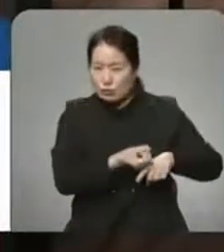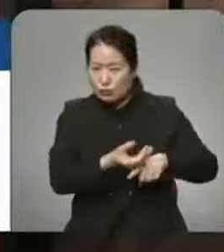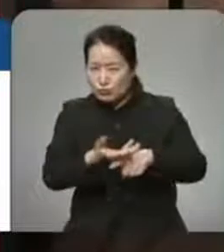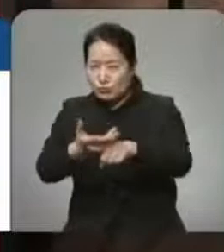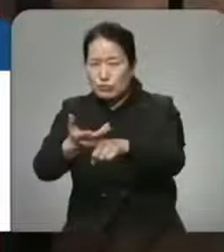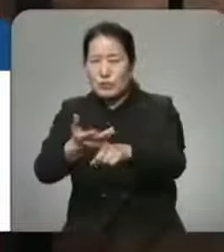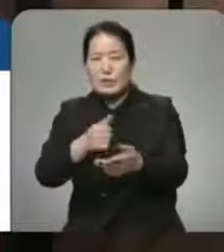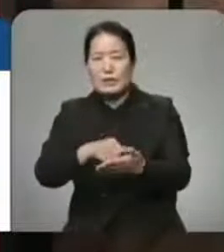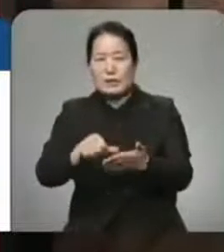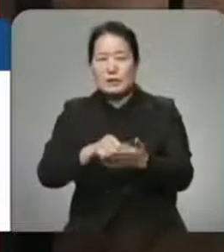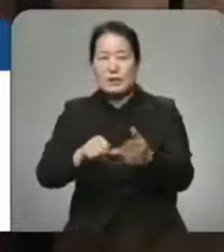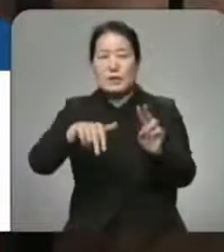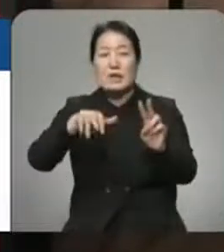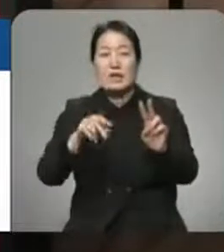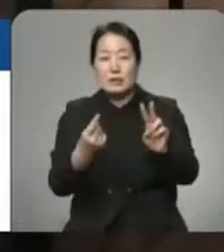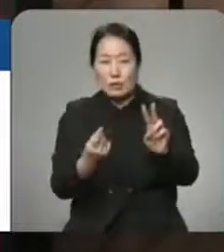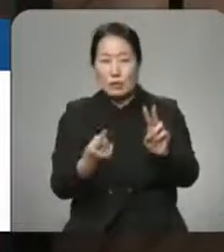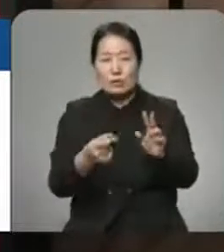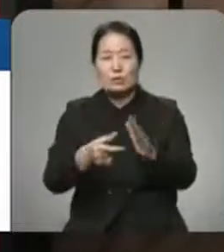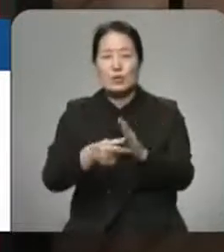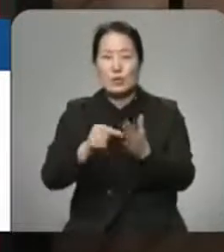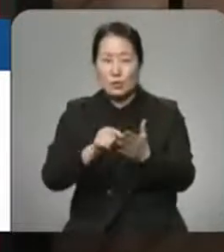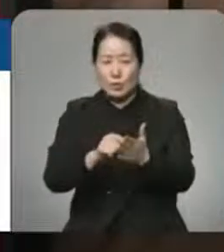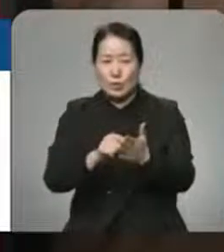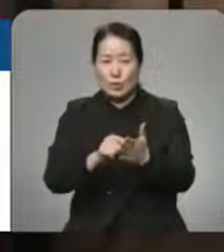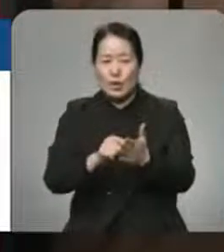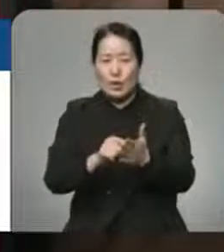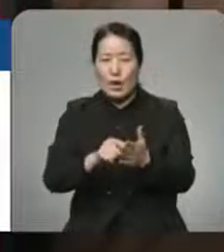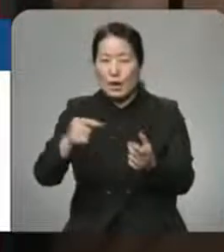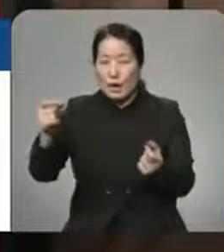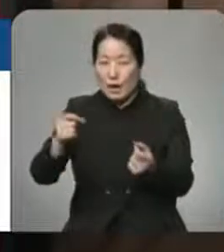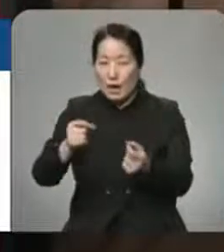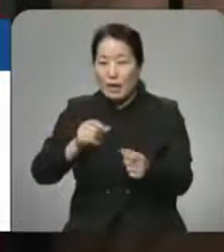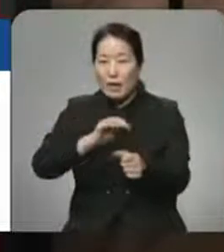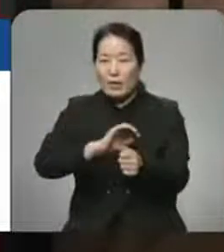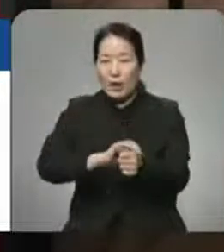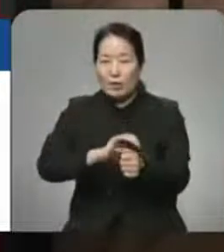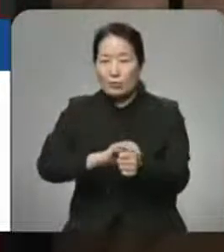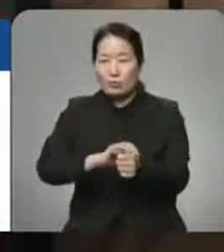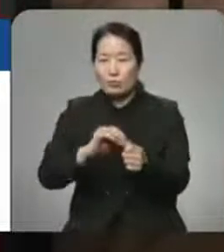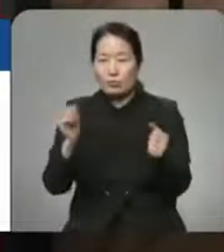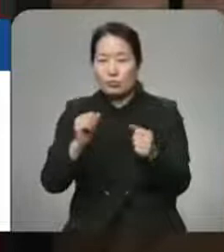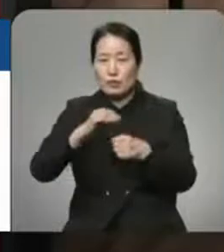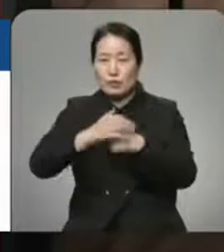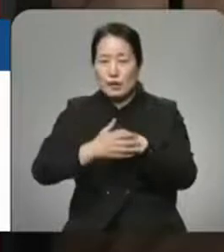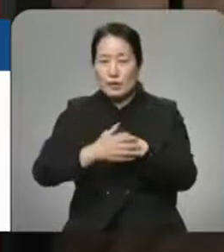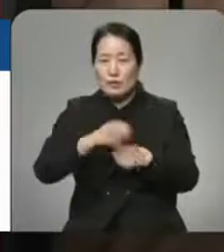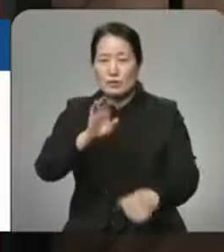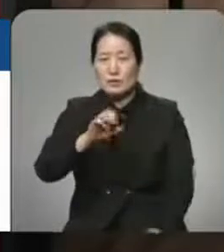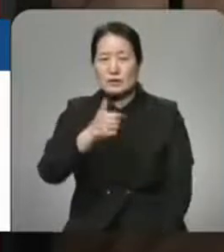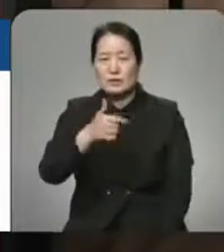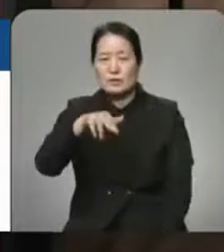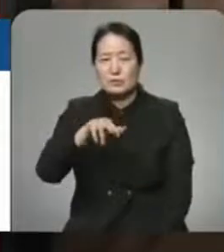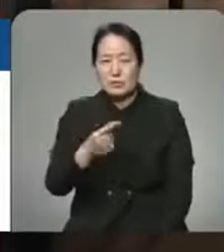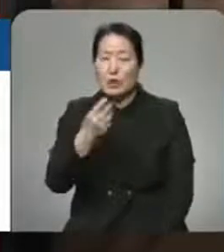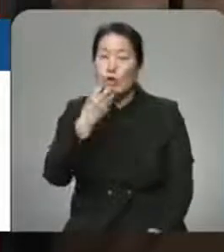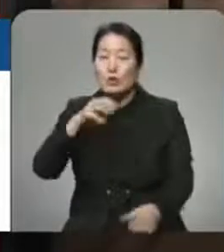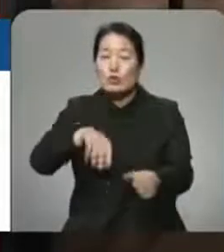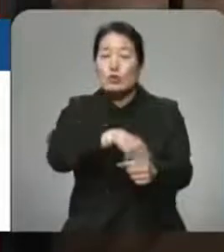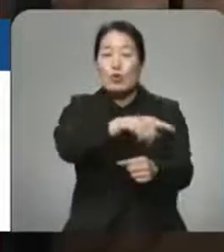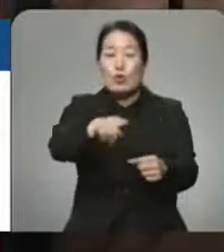실적이 약 2조 원 정도 되는데요. 옆에 있는 대구, 경북 지역은 46조,